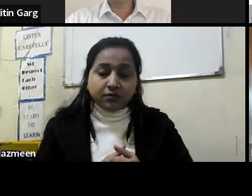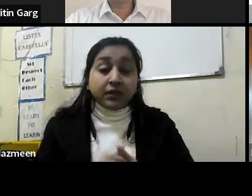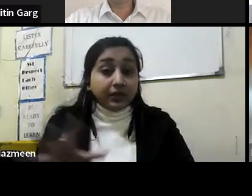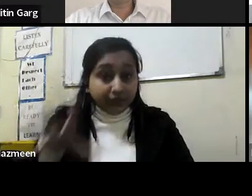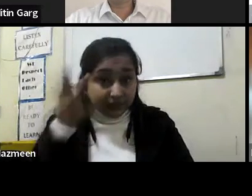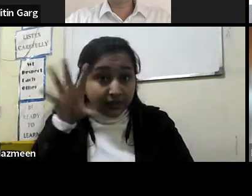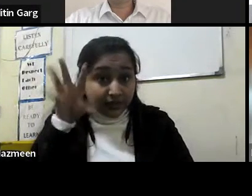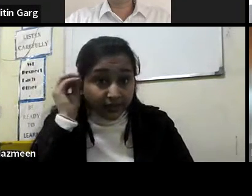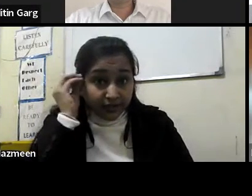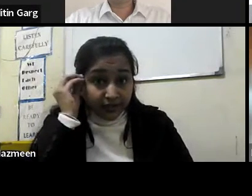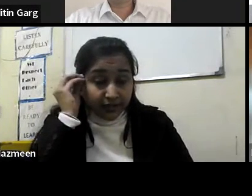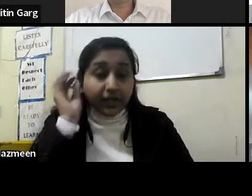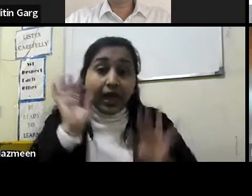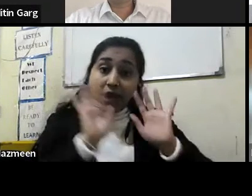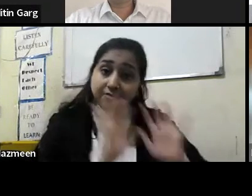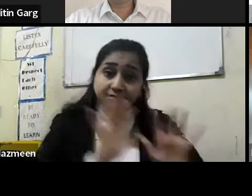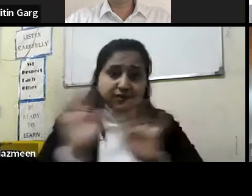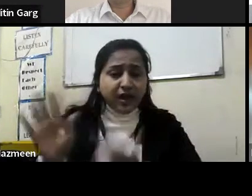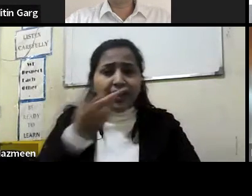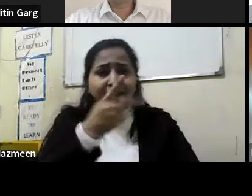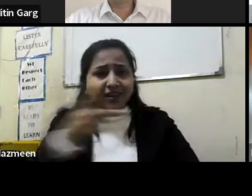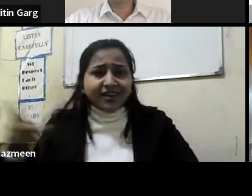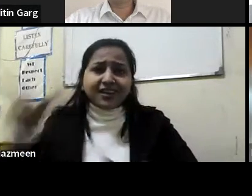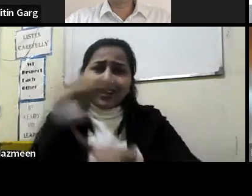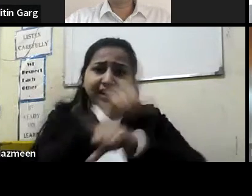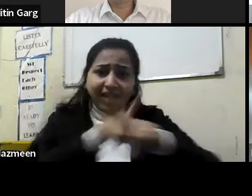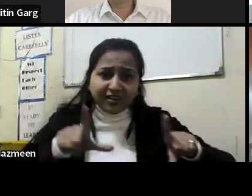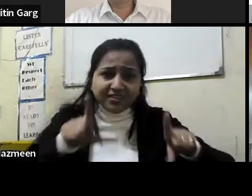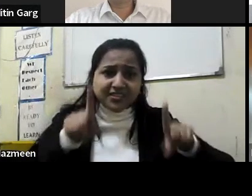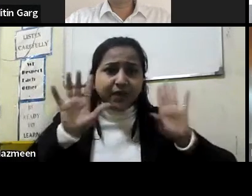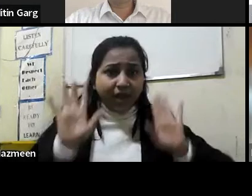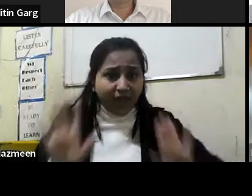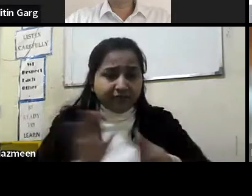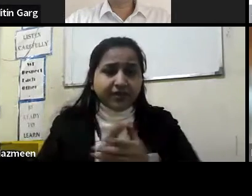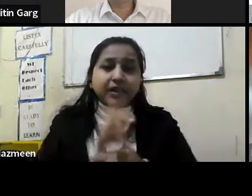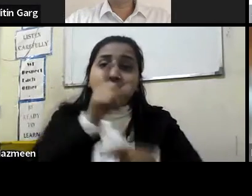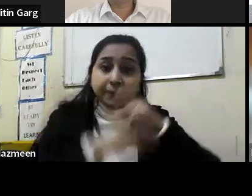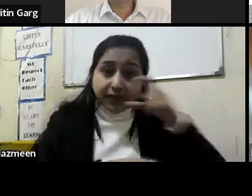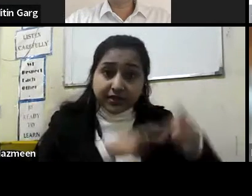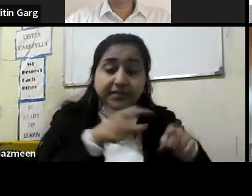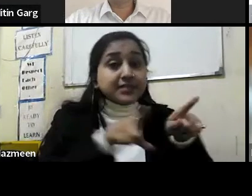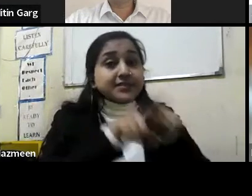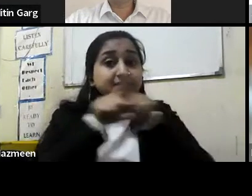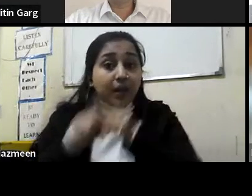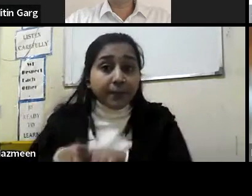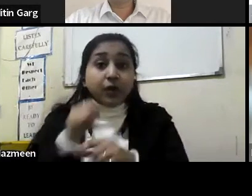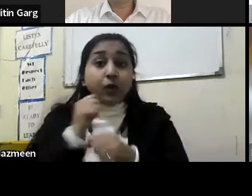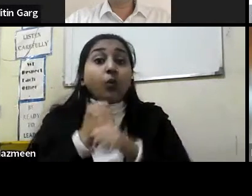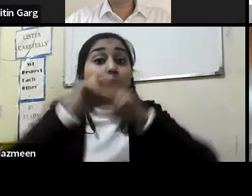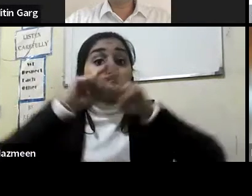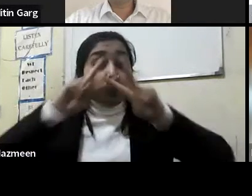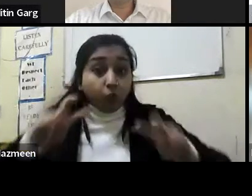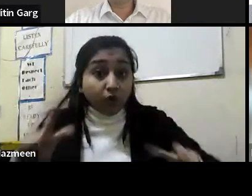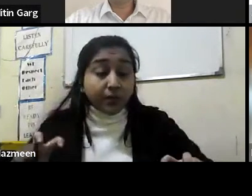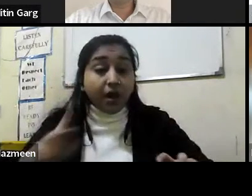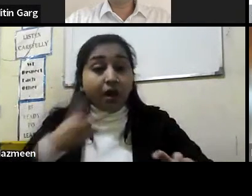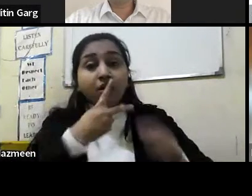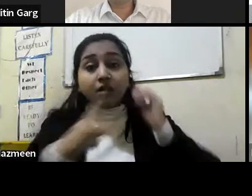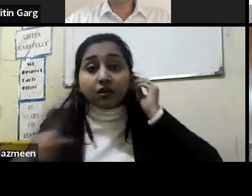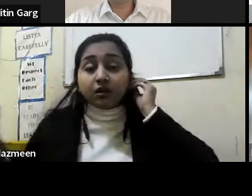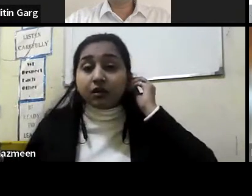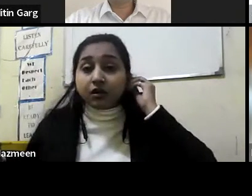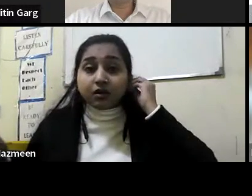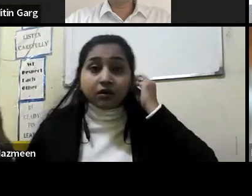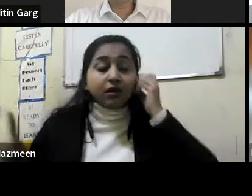learning is available in most languages thanks to people like companies like Google. उन्होंने बहुत सारे languages में